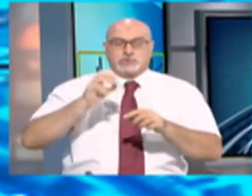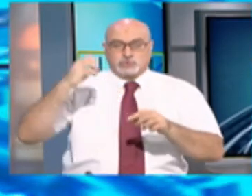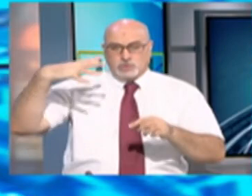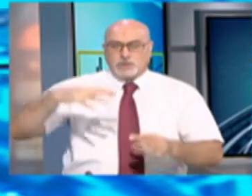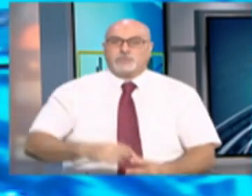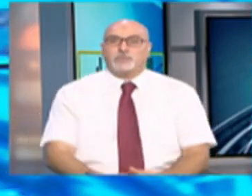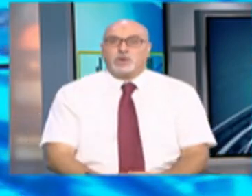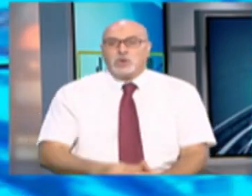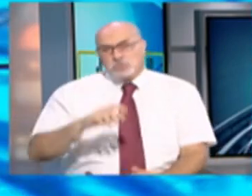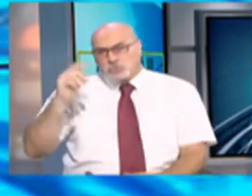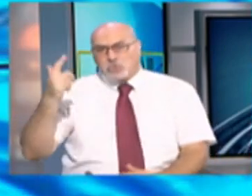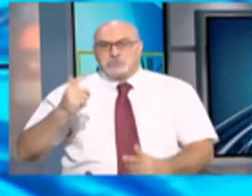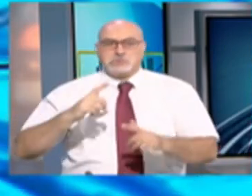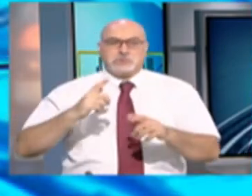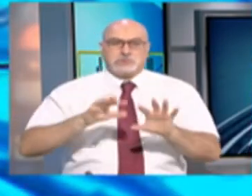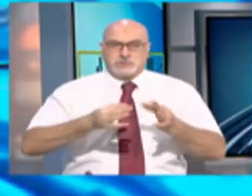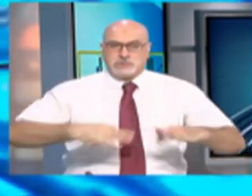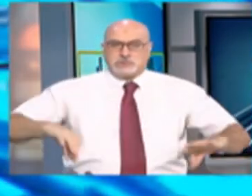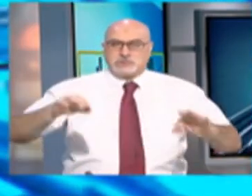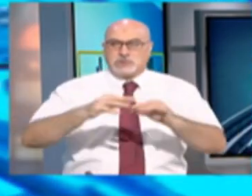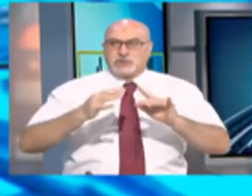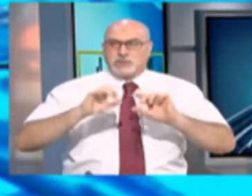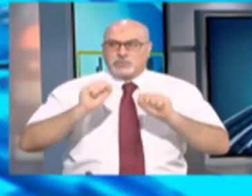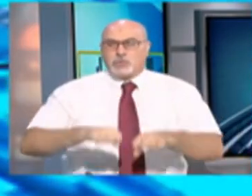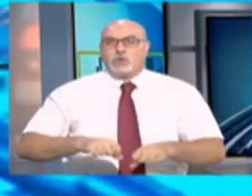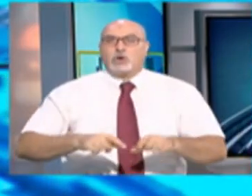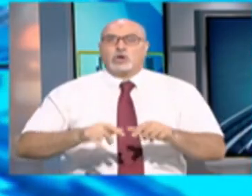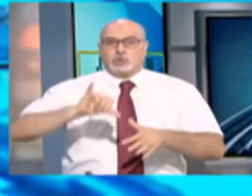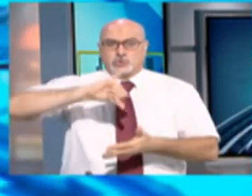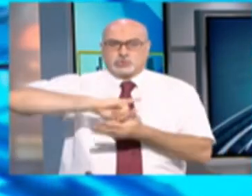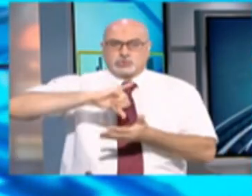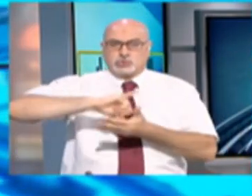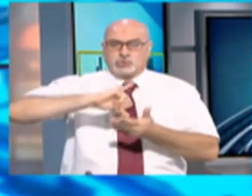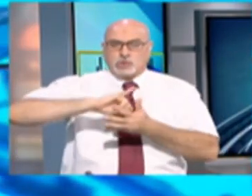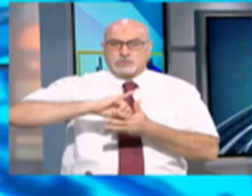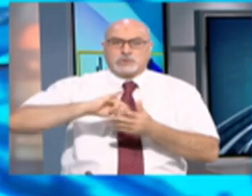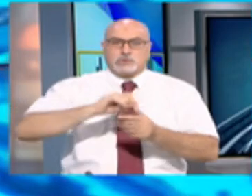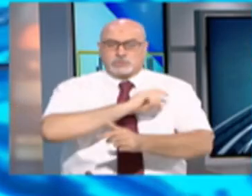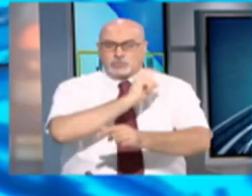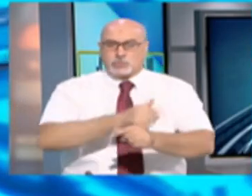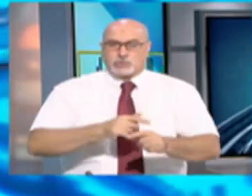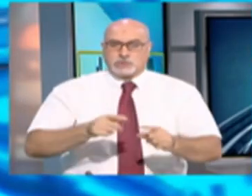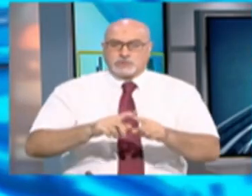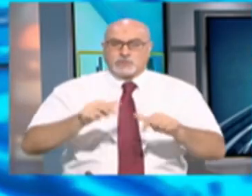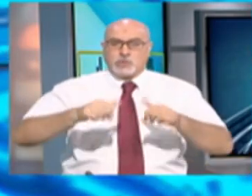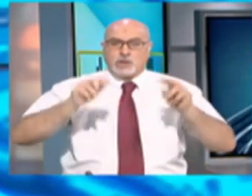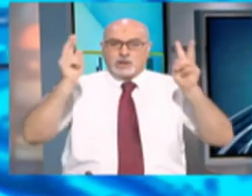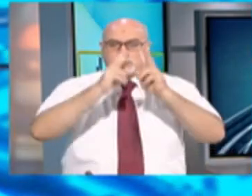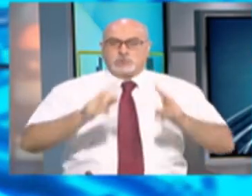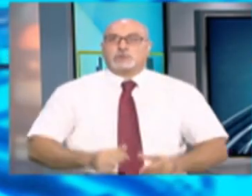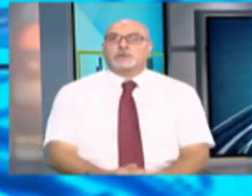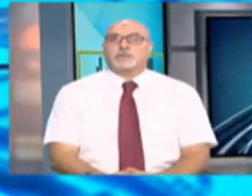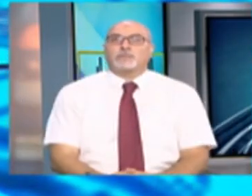والعديد من المرافق الأخرى التي تجعل من هذا المكسب صرحا رياضيا عالميا بامتياز.